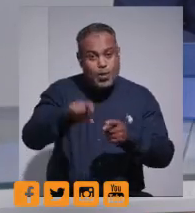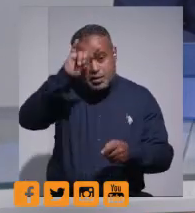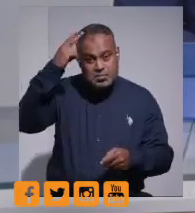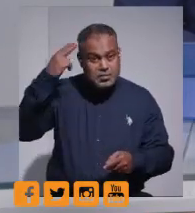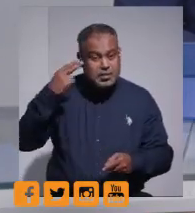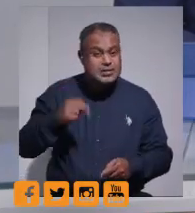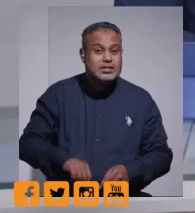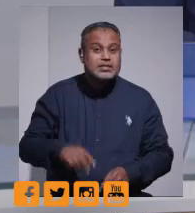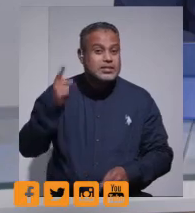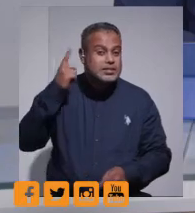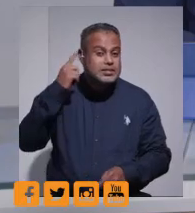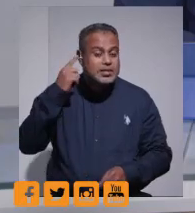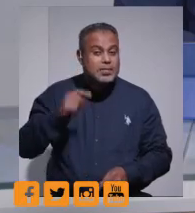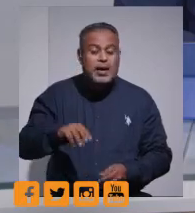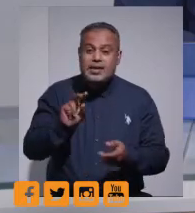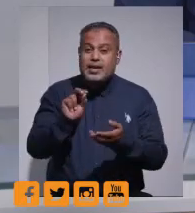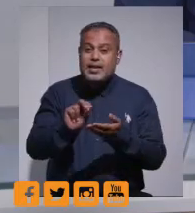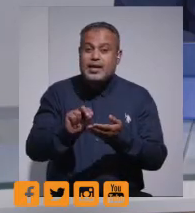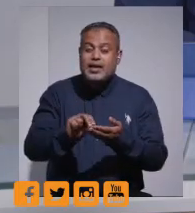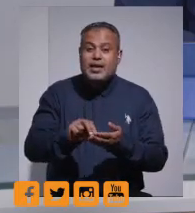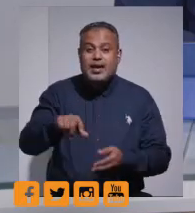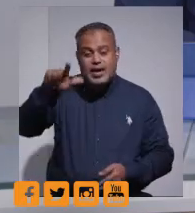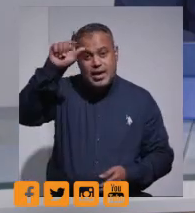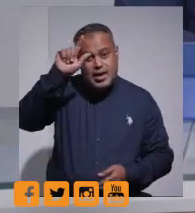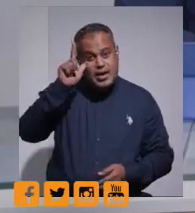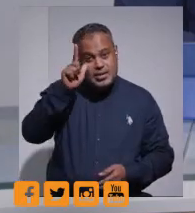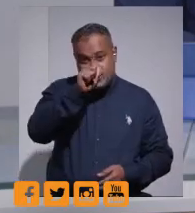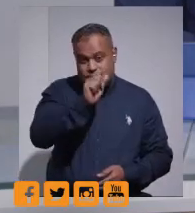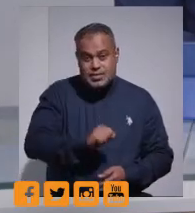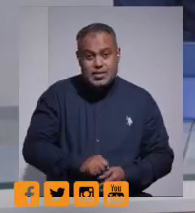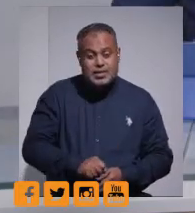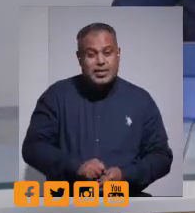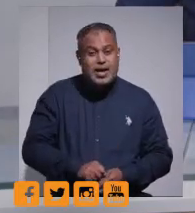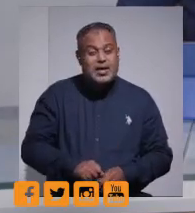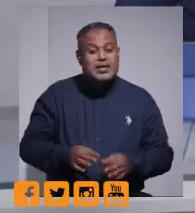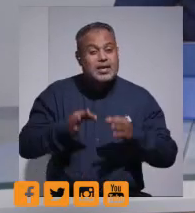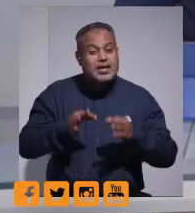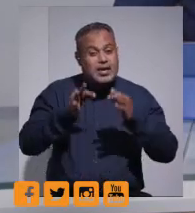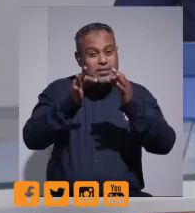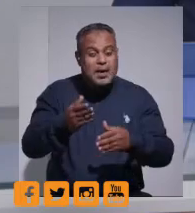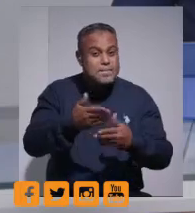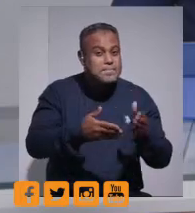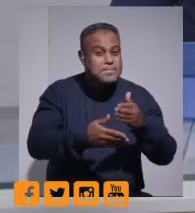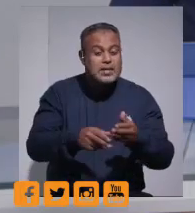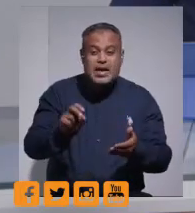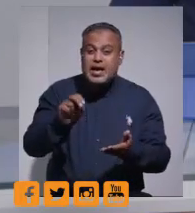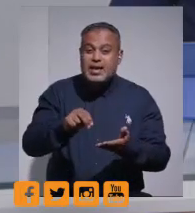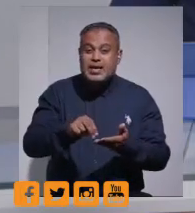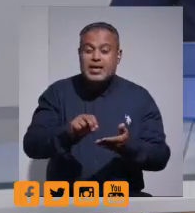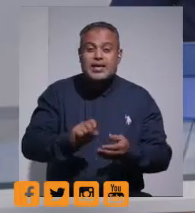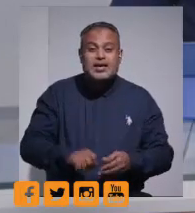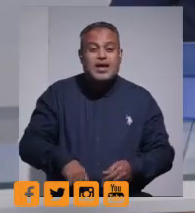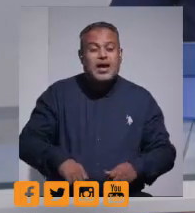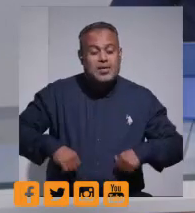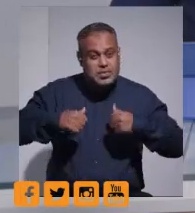مؤسس القريه التراثيه عبد الله بن قعفان الجابري الى شرح حول تاسيس القريه كجهد شعبي يسهم